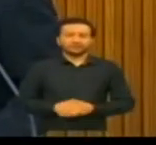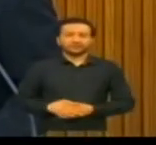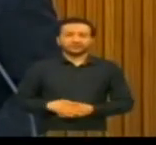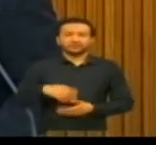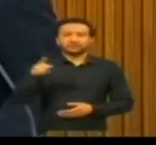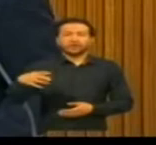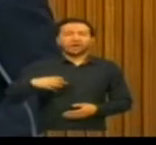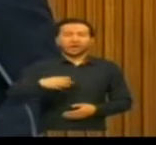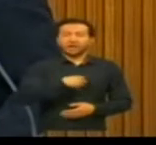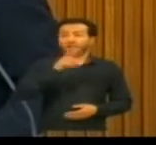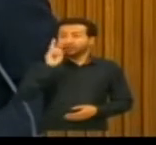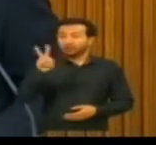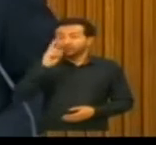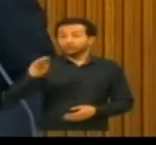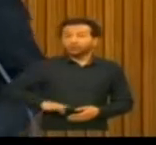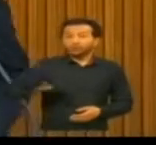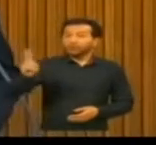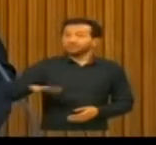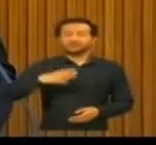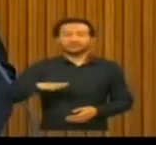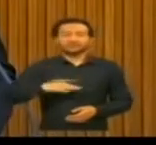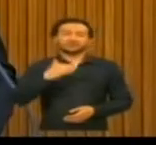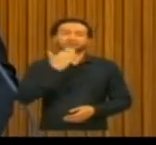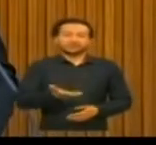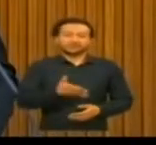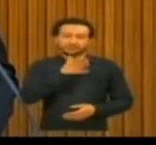Hangi anne göz göre göre çocuğun ölmesini isteyebilir?